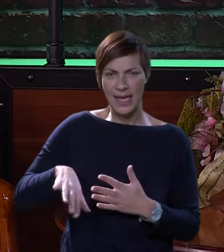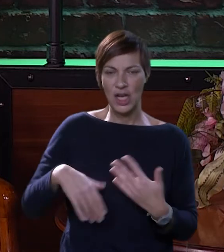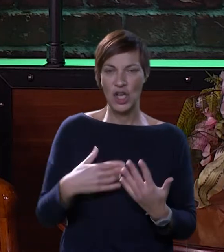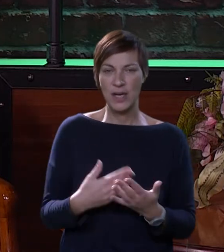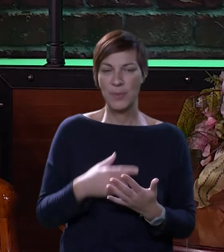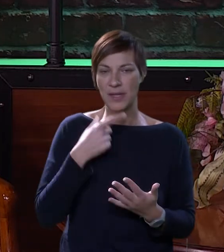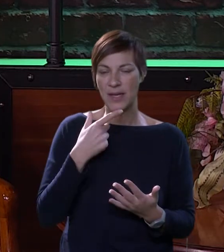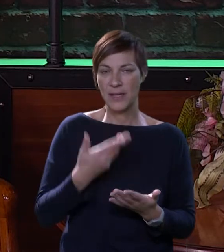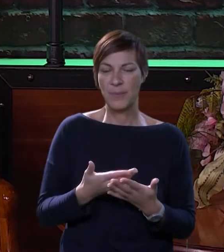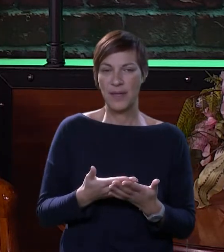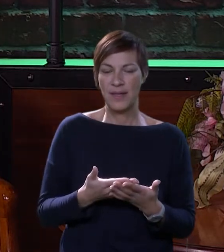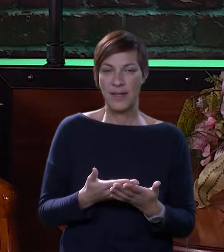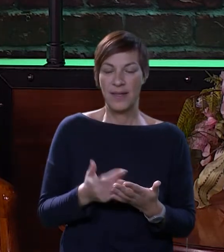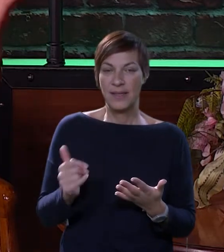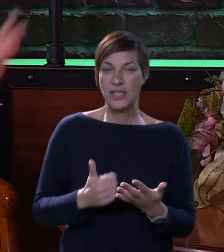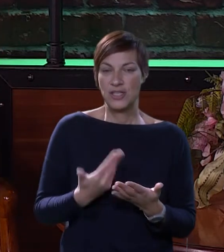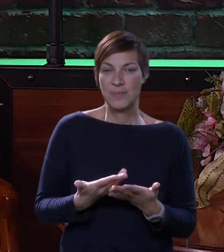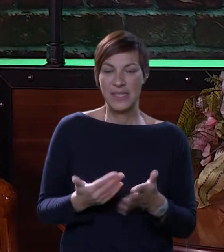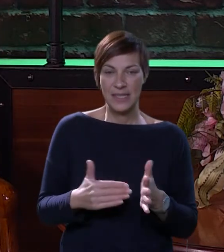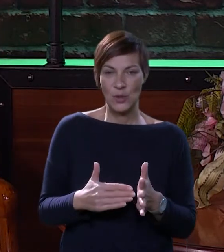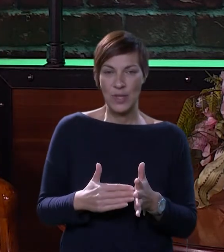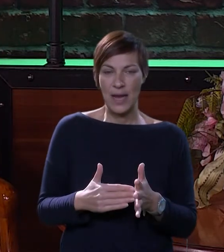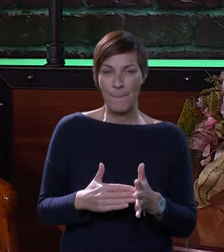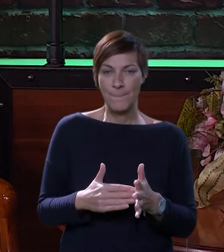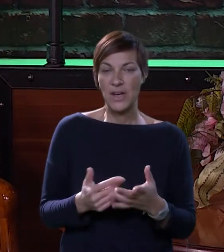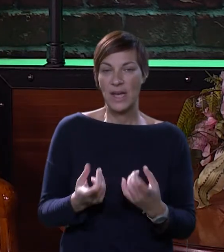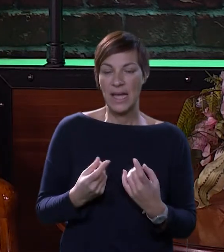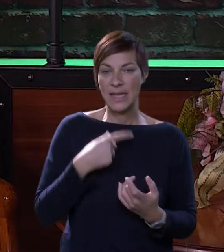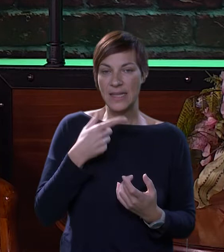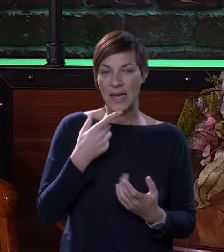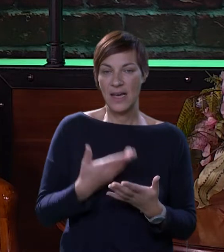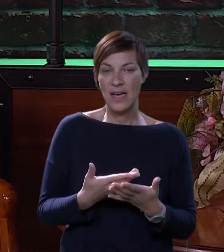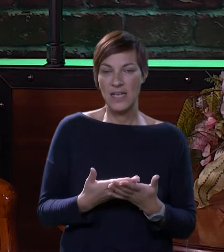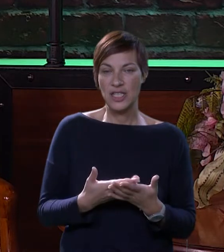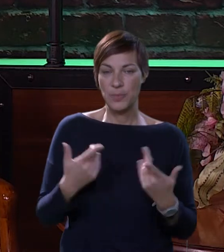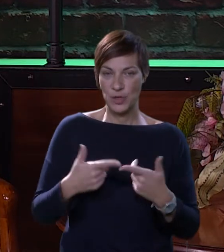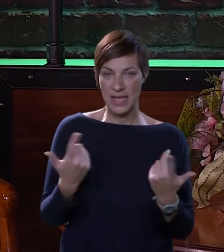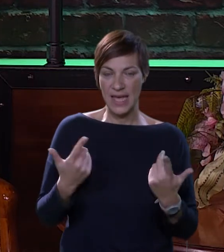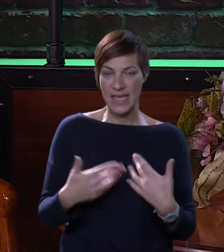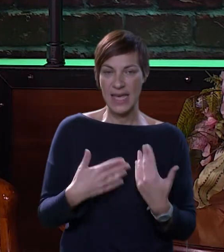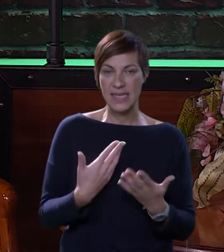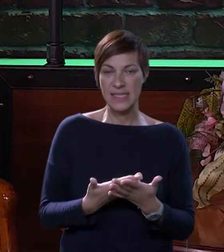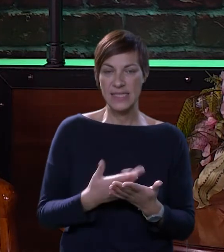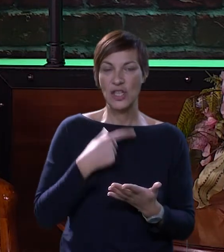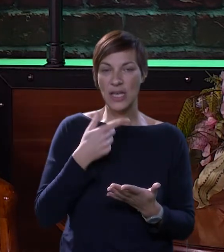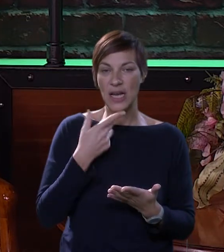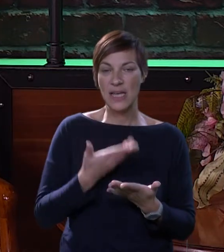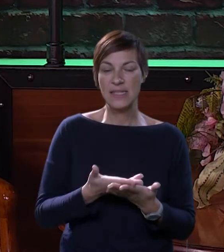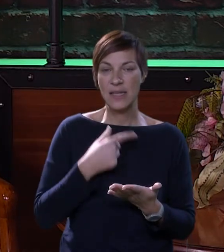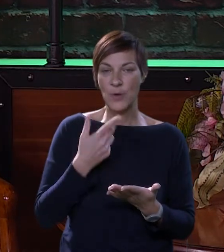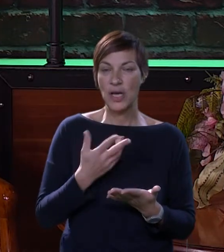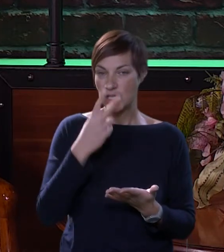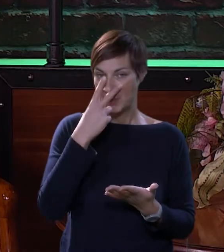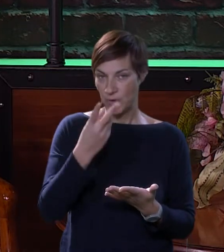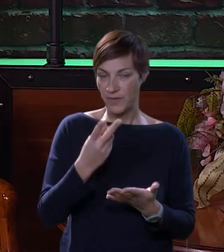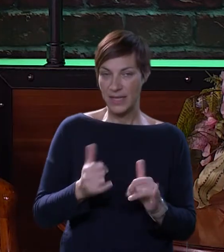ignoriramo i da ne kažemo, daj, ajde Isuse, ono, još mi sad ti tu trebao. Ali da kažemo, da to jasno i glasno kažemo.